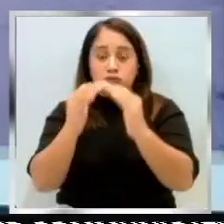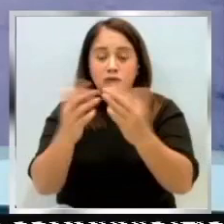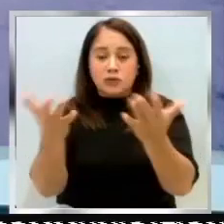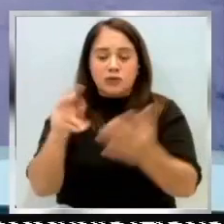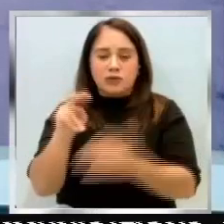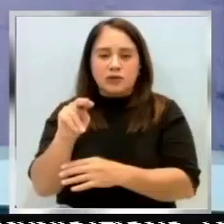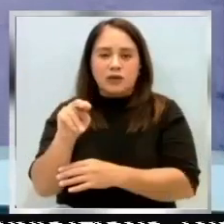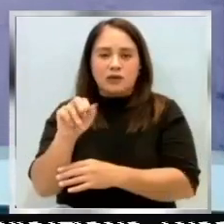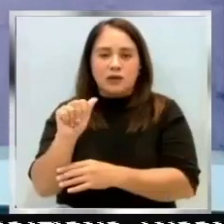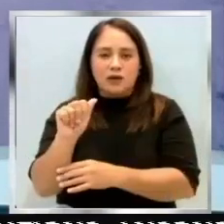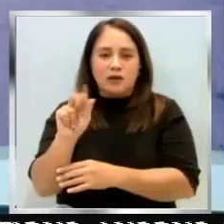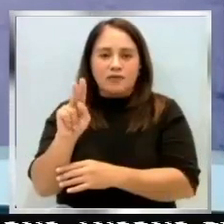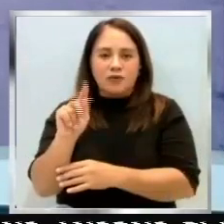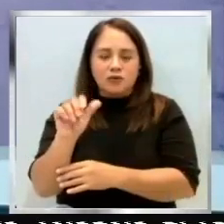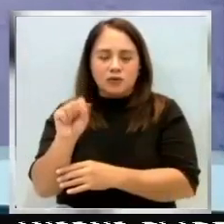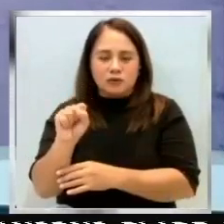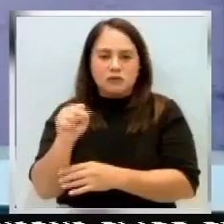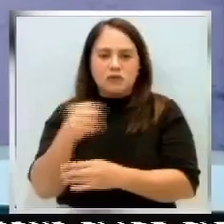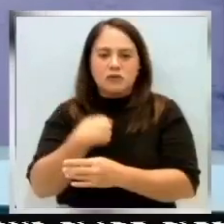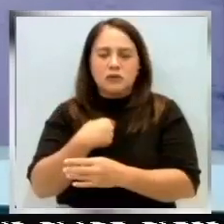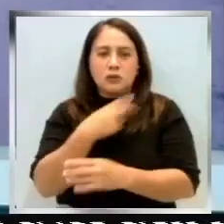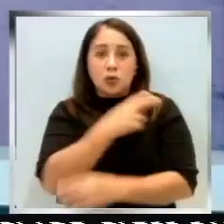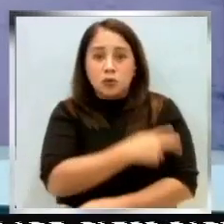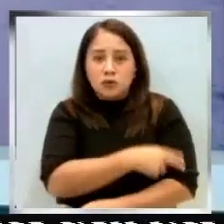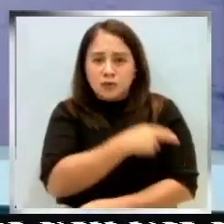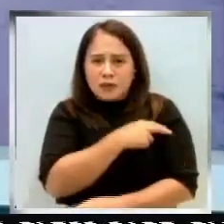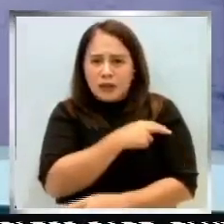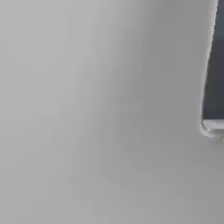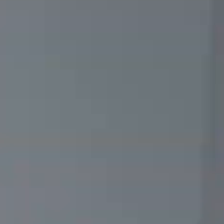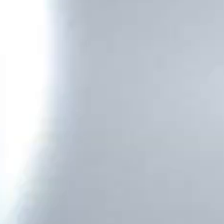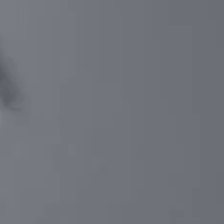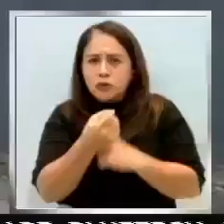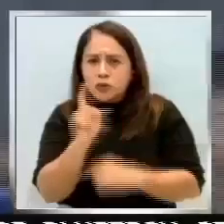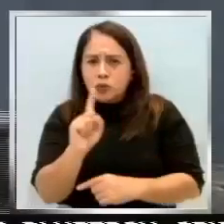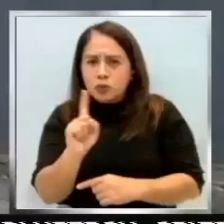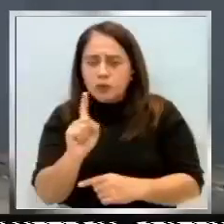lagay ng mga naospital, tinutukan ni June Veneracion.